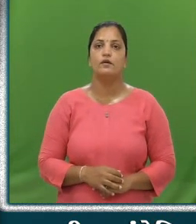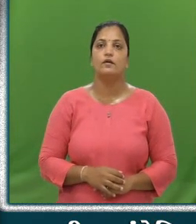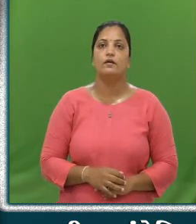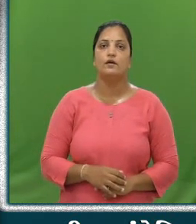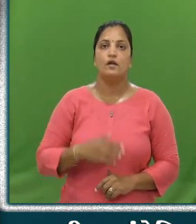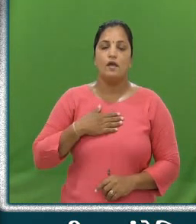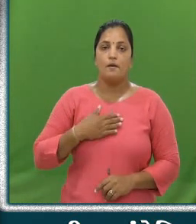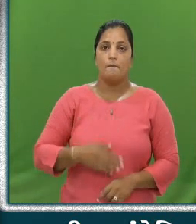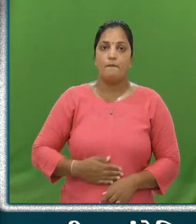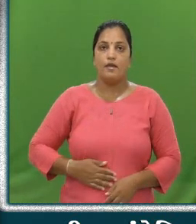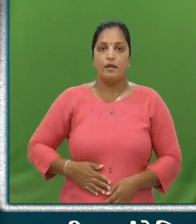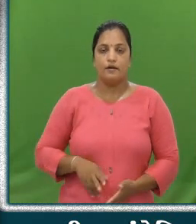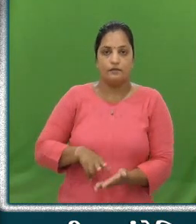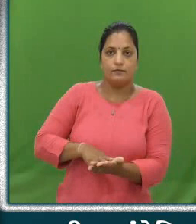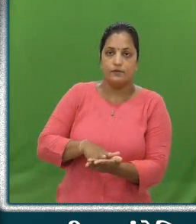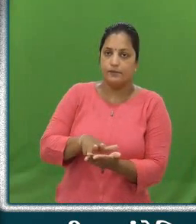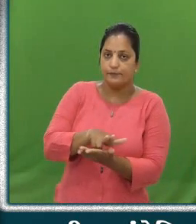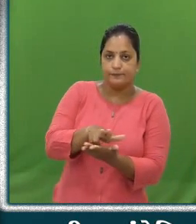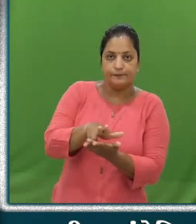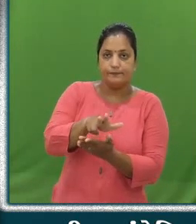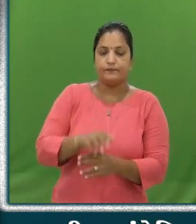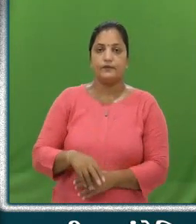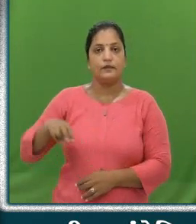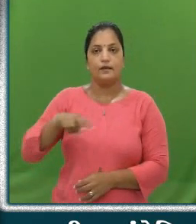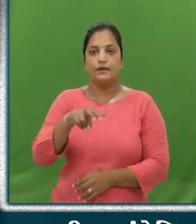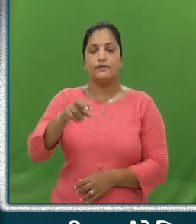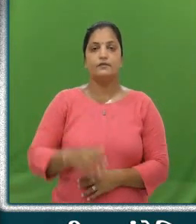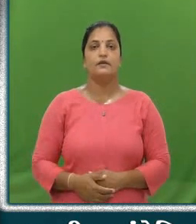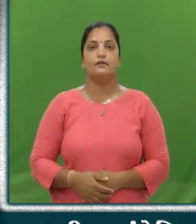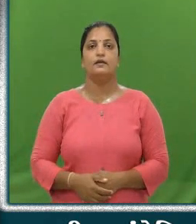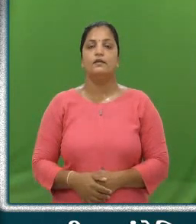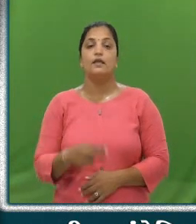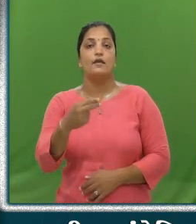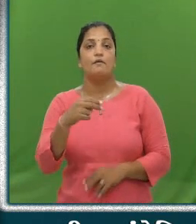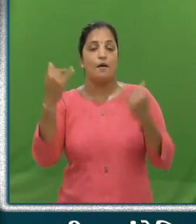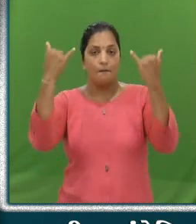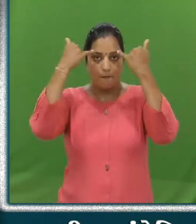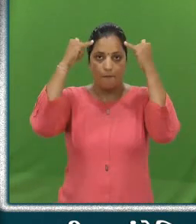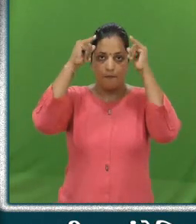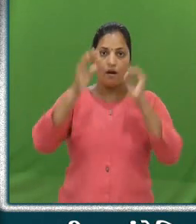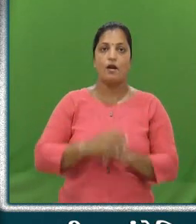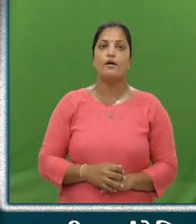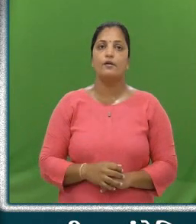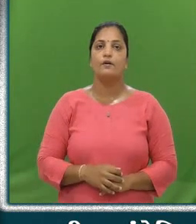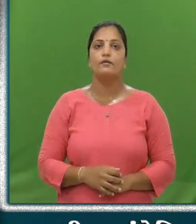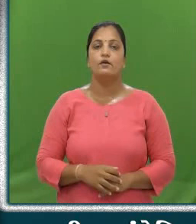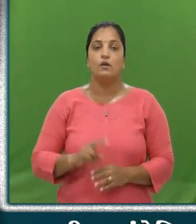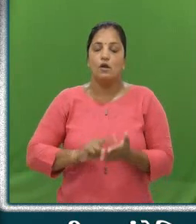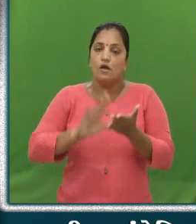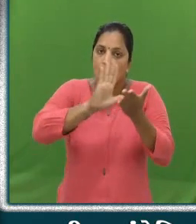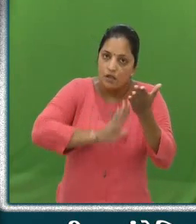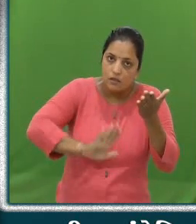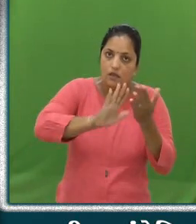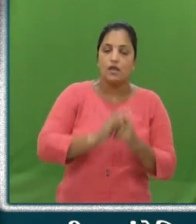સરીસૃપ એટલે પેટે સરકીને ચાલતા જે પ્રાણીઓ જે છે તેઓ પ્રાણીઓની અંદર શું થાય છે કે